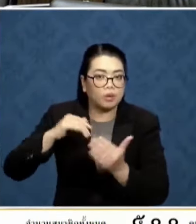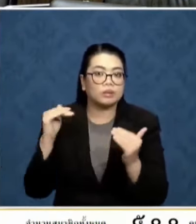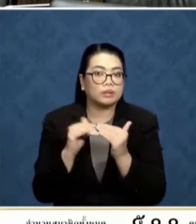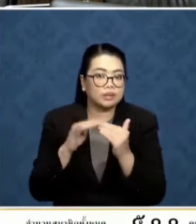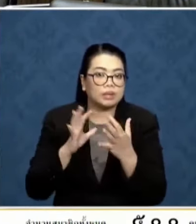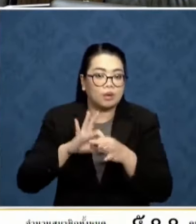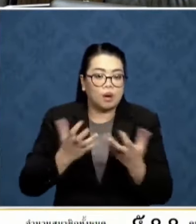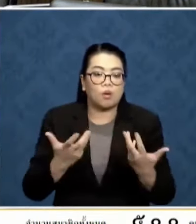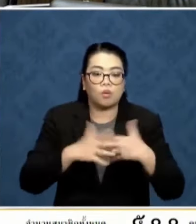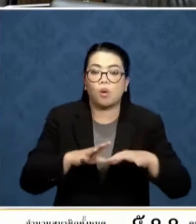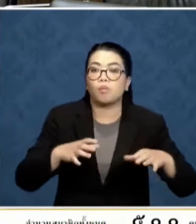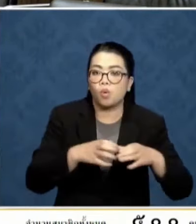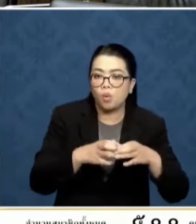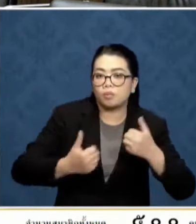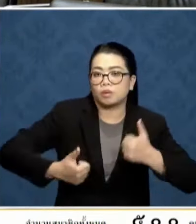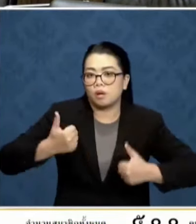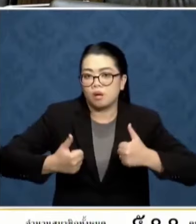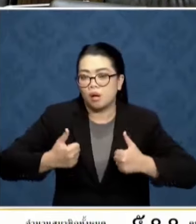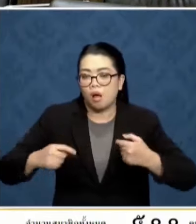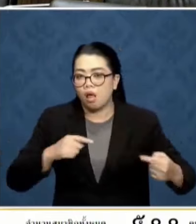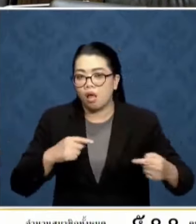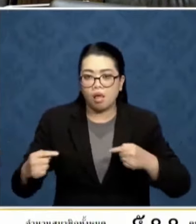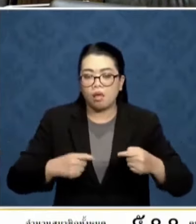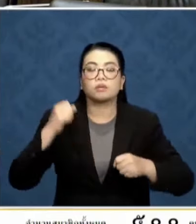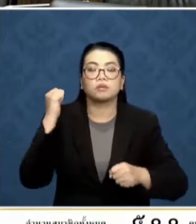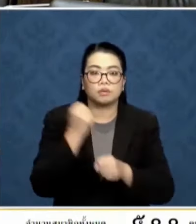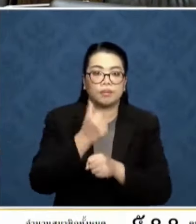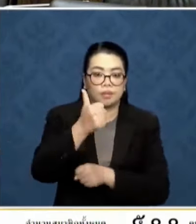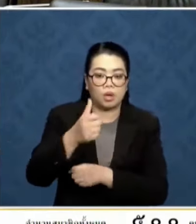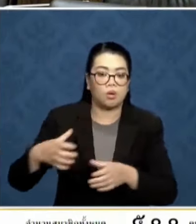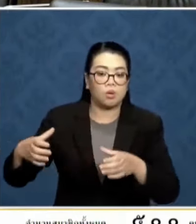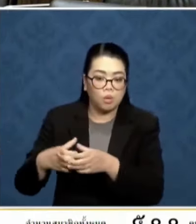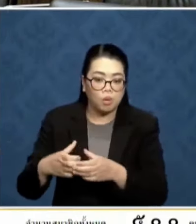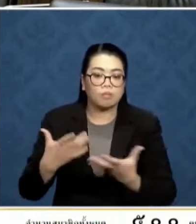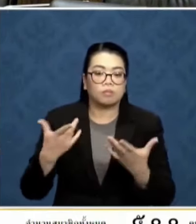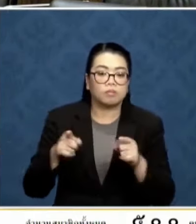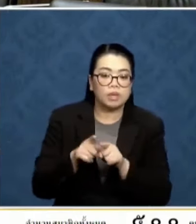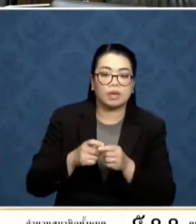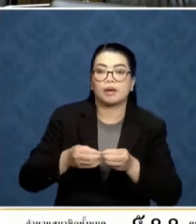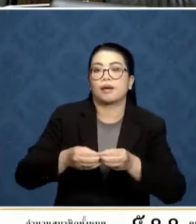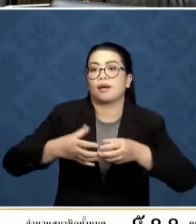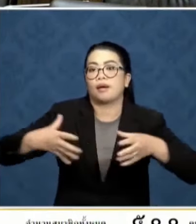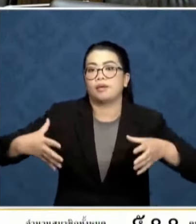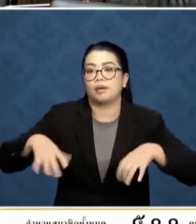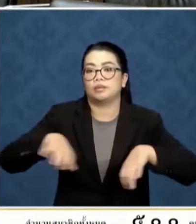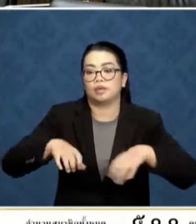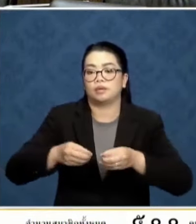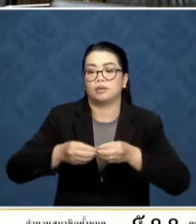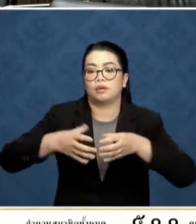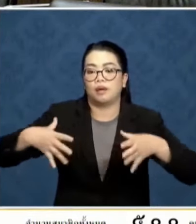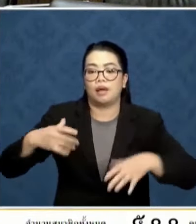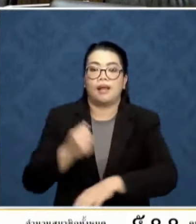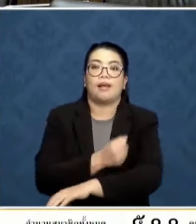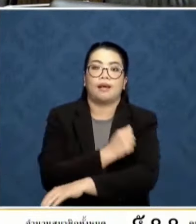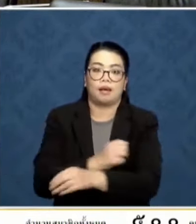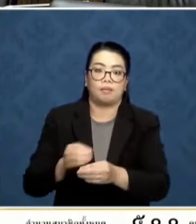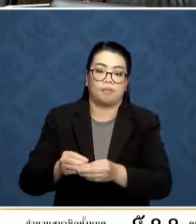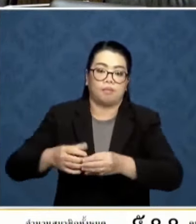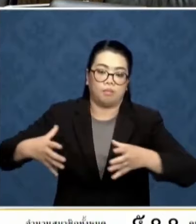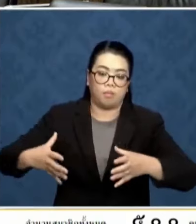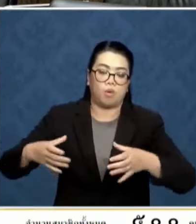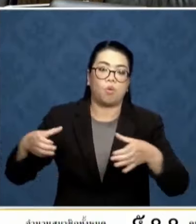ในการรวมกลุ่มและต่อรองครับเพื่อบันไดบันไดขั้นแรกสู่การสร้างบรรยากาศในการขยายการจัดตั้งสหภาพแรงงานและอยากฝากถึงสำนัก